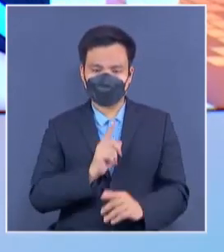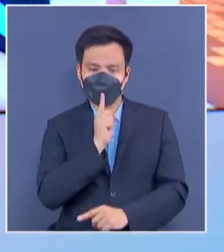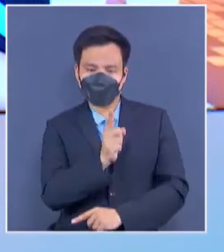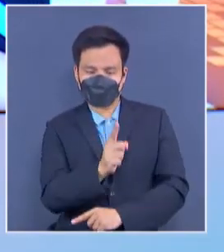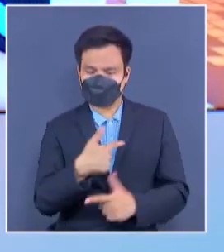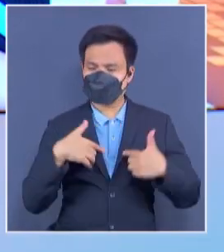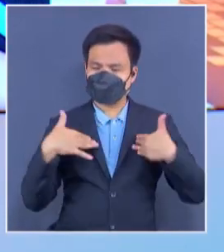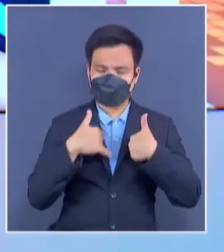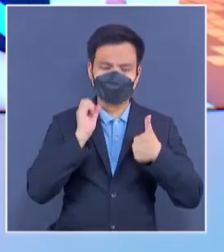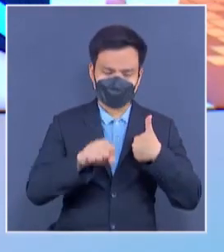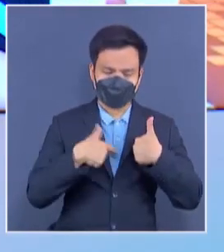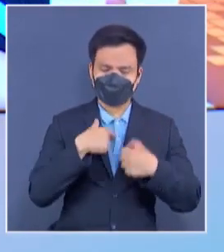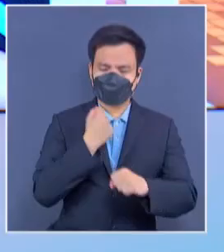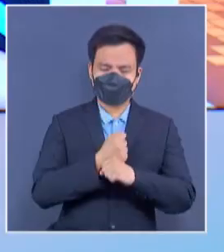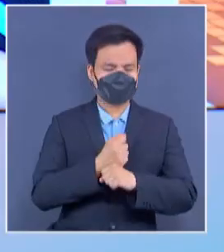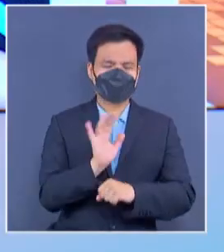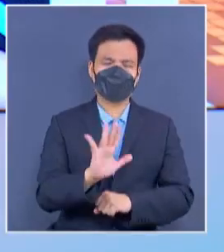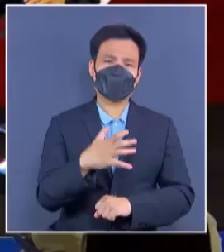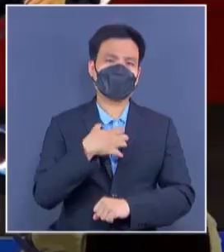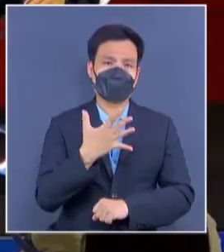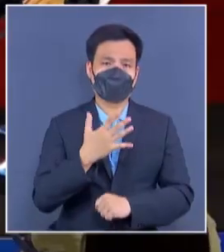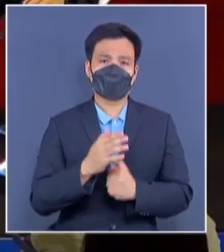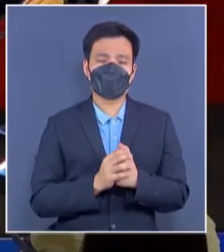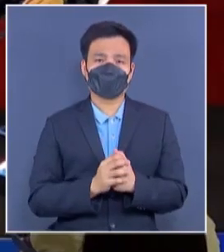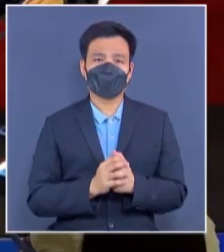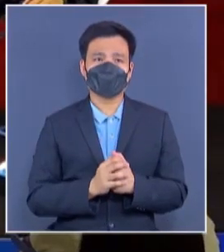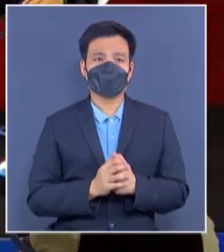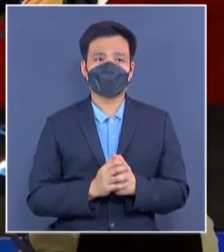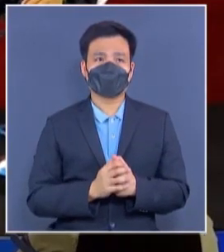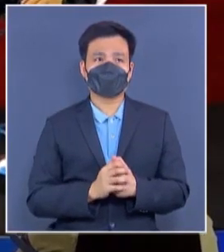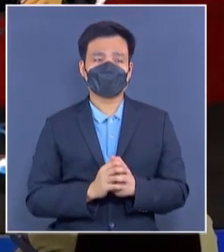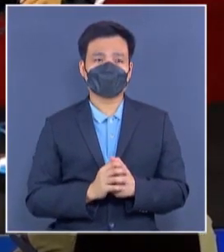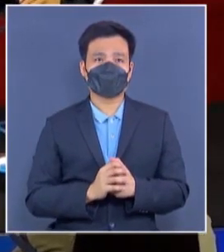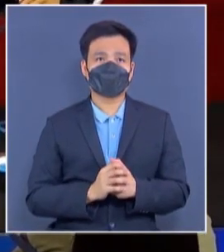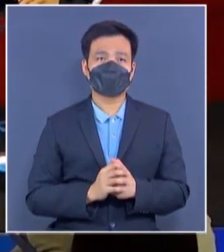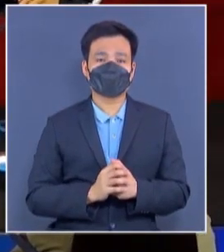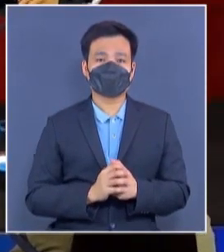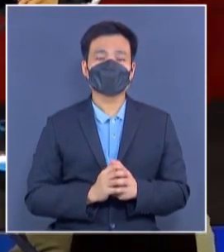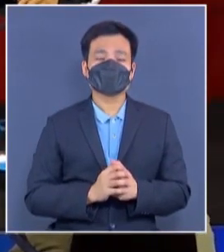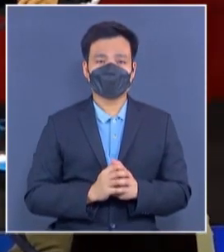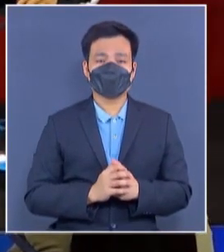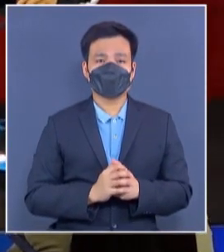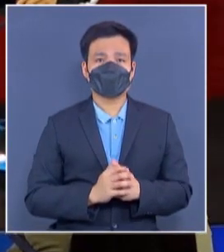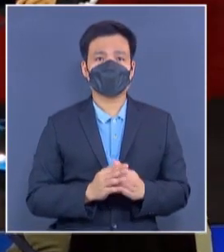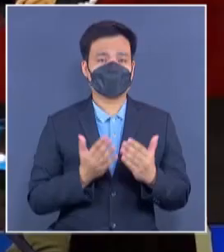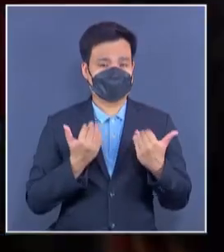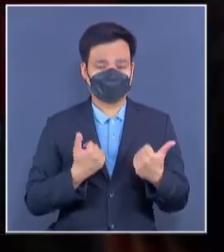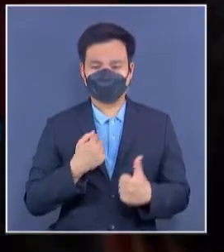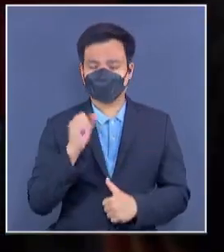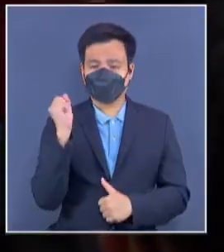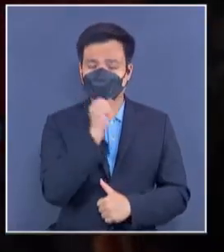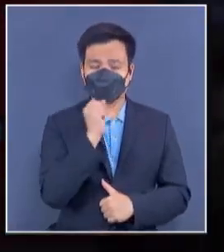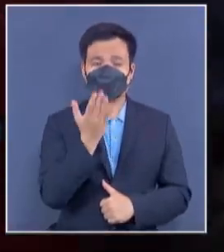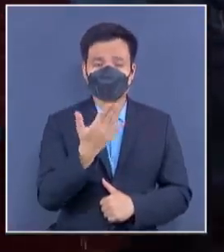ว่าก็เหนื่อยจนไม่อยากจะทำงานที่ก่อนอีกแล้วค่ะถ้าเปิดเป็นกระแสดราม่าร้อนระอุนะคะหลังจากที่ที่